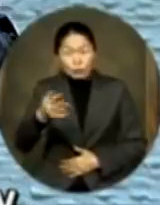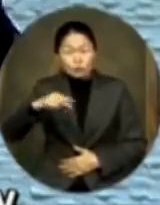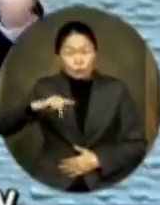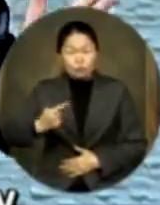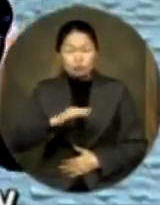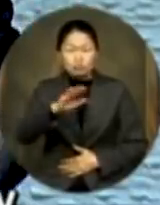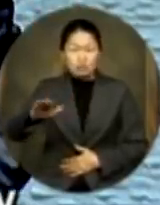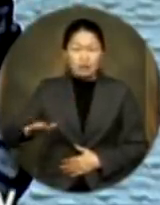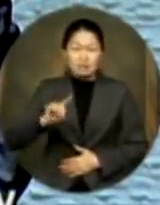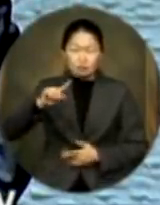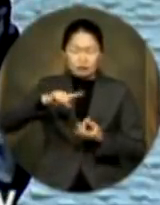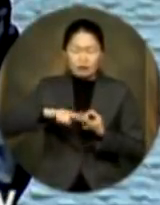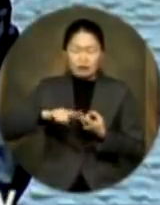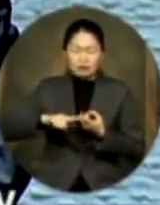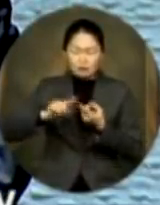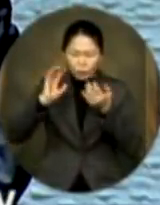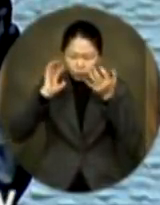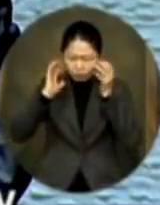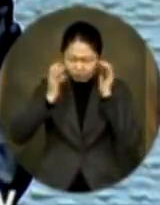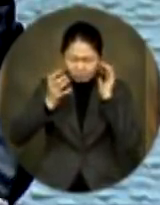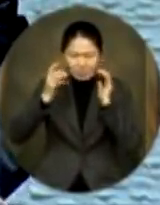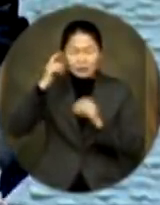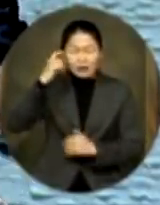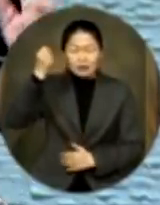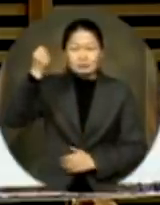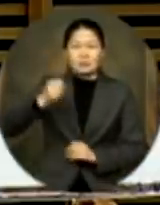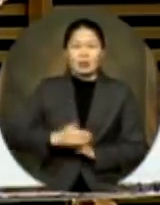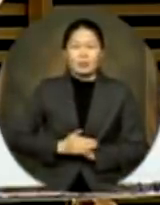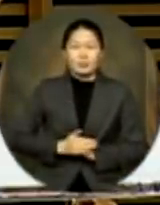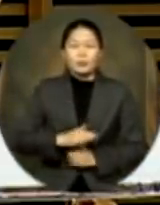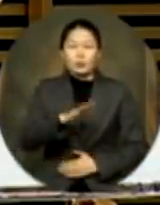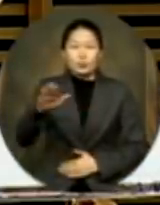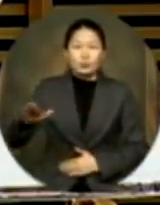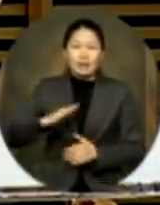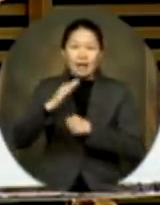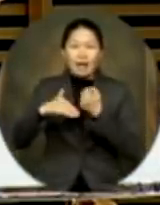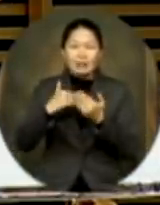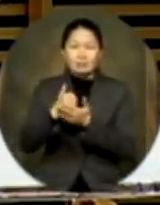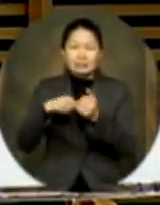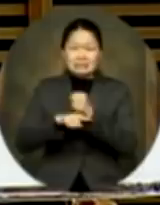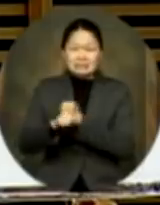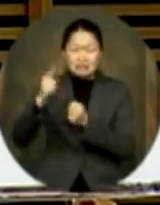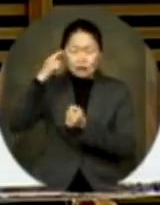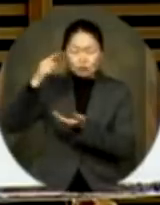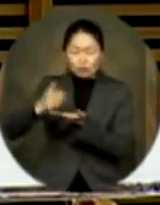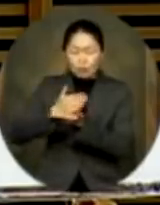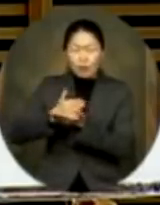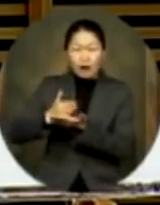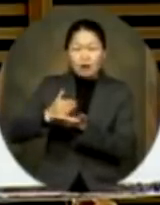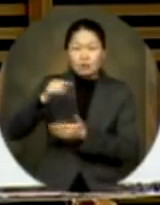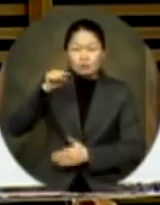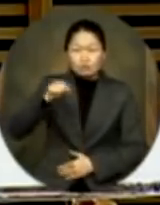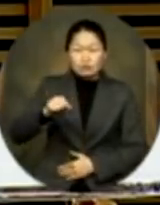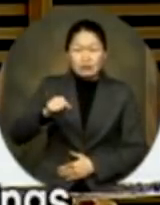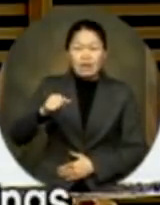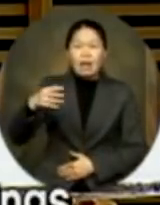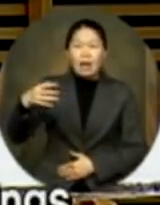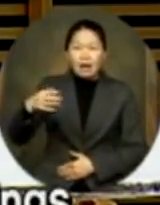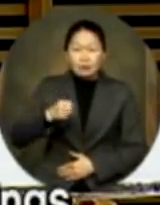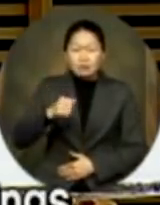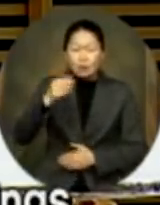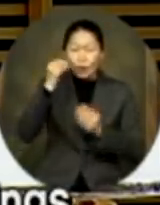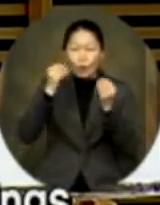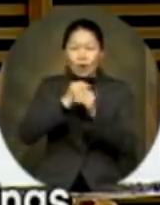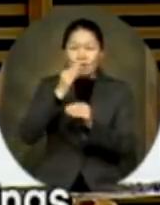그것을 혼란스럽게 여기는 것입니다 우리가 하나님의 뜻을 분별하는 것 중에 가지고 있는 외 중의 하나가